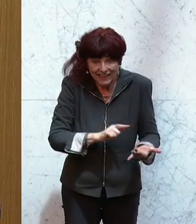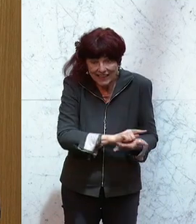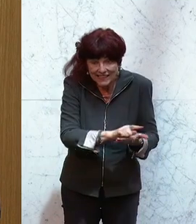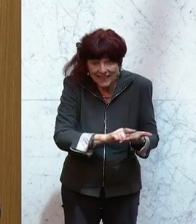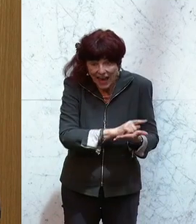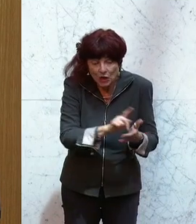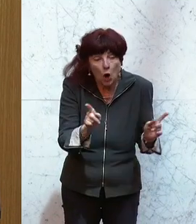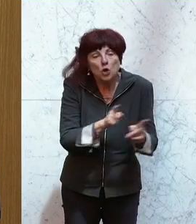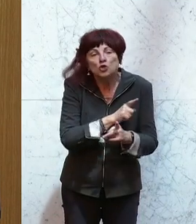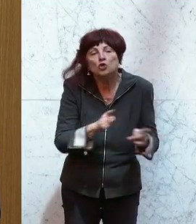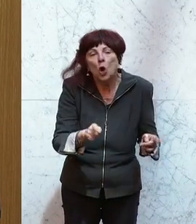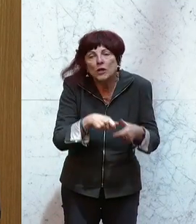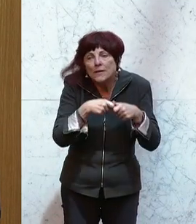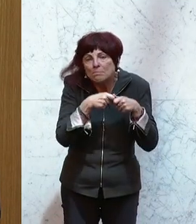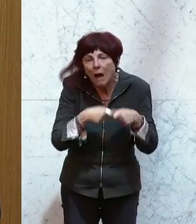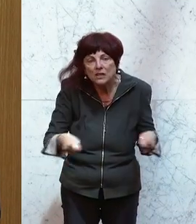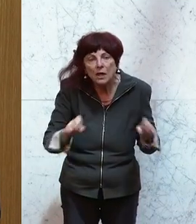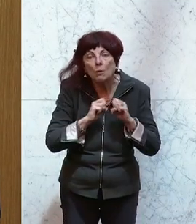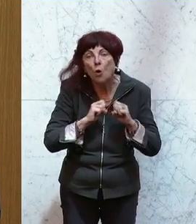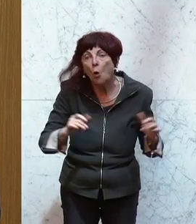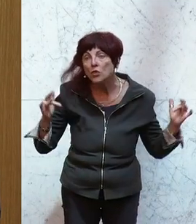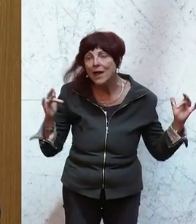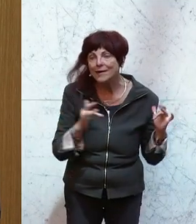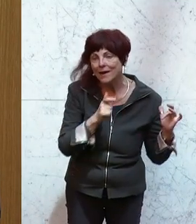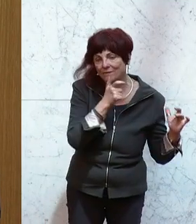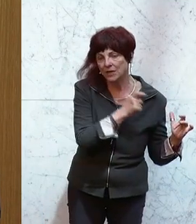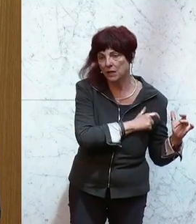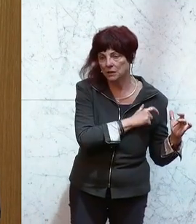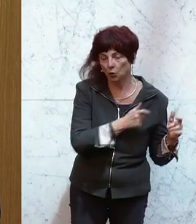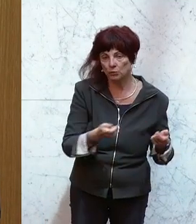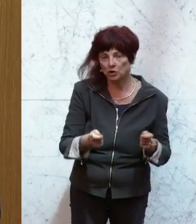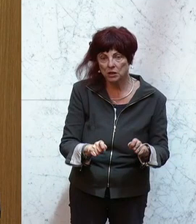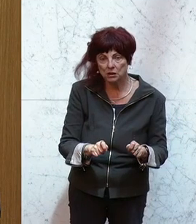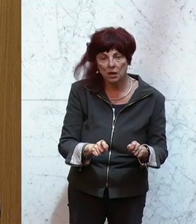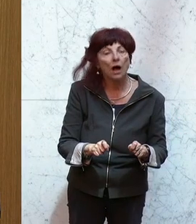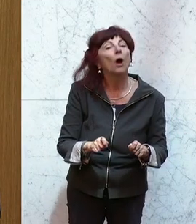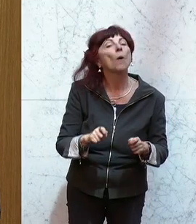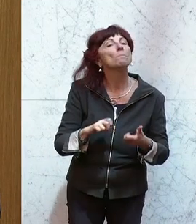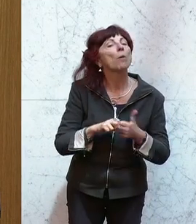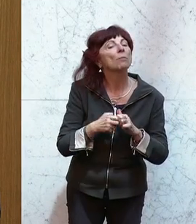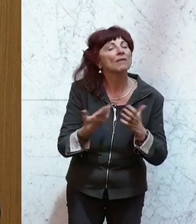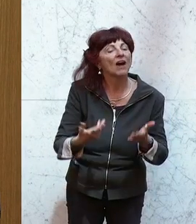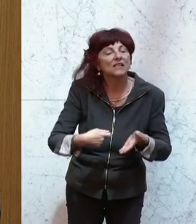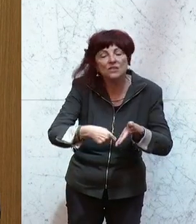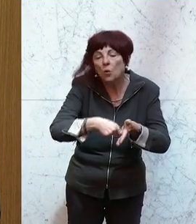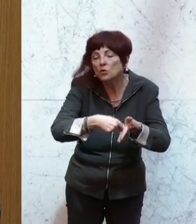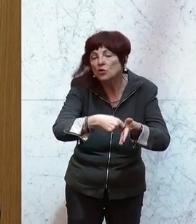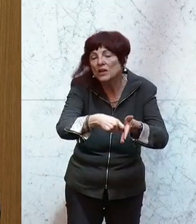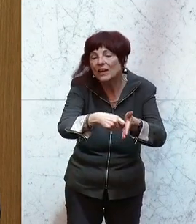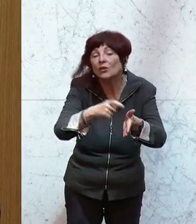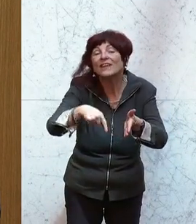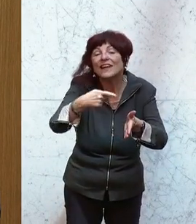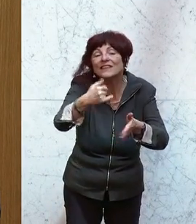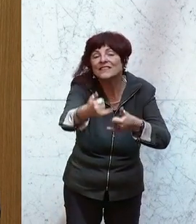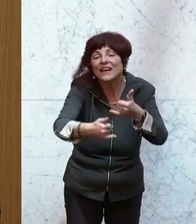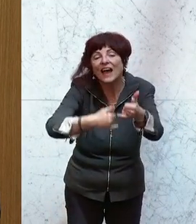Maßnahmen ohne Gegenfinanzierung erfolgen. Das Problem liegt in der Konsolidierung der nächsten Jahre. Ein-